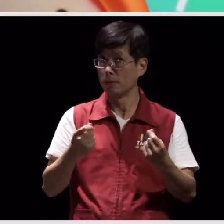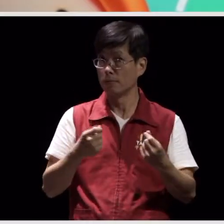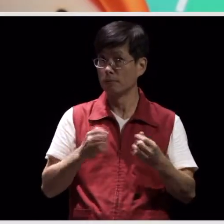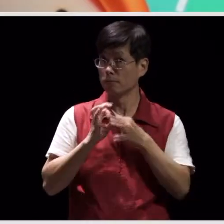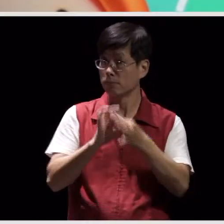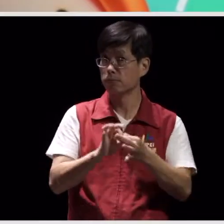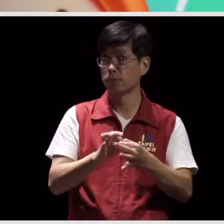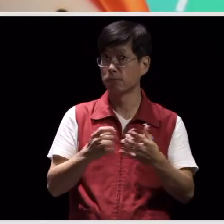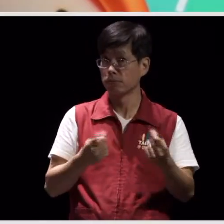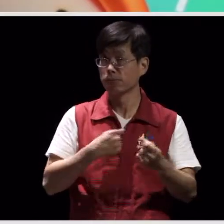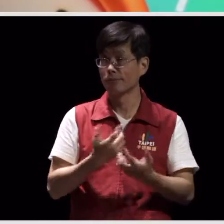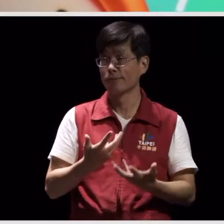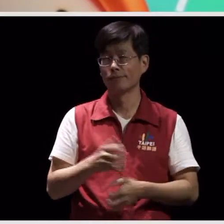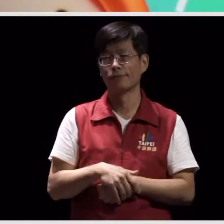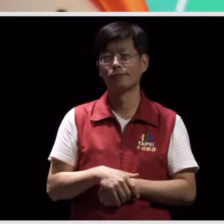后